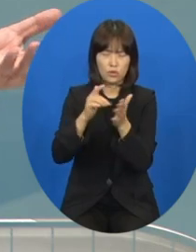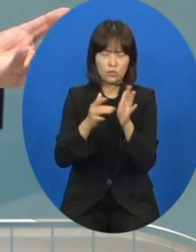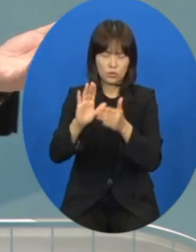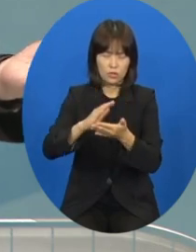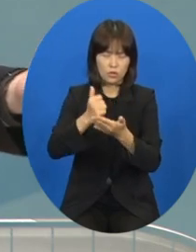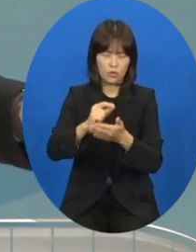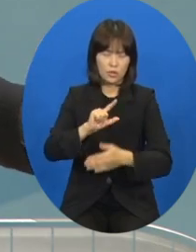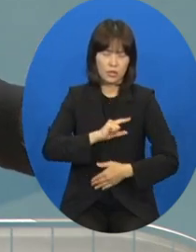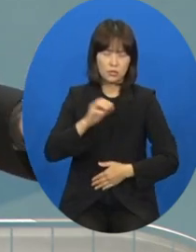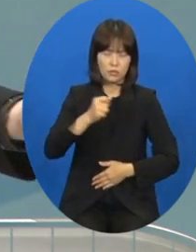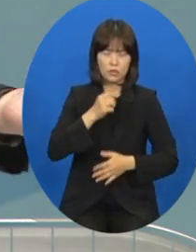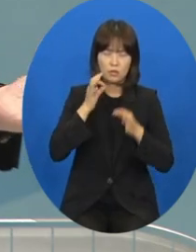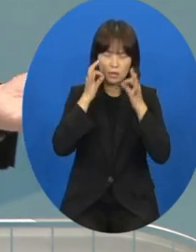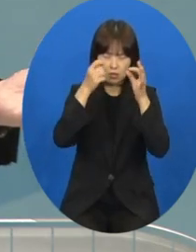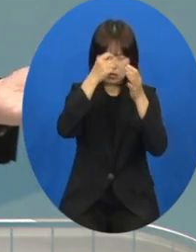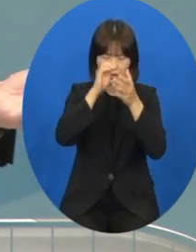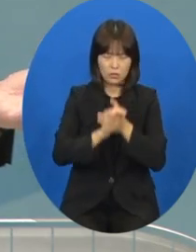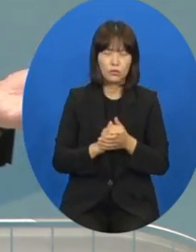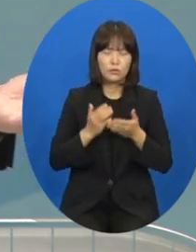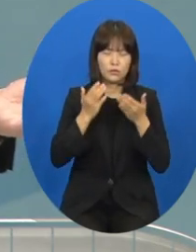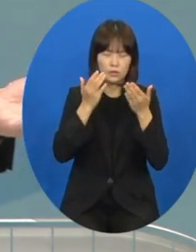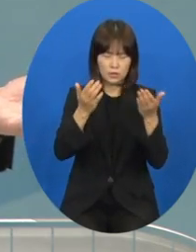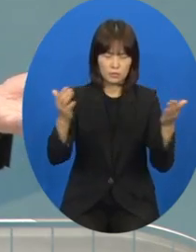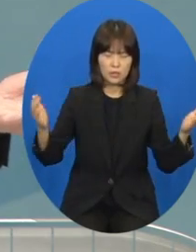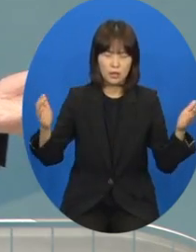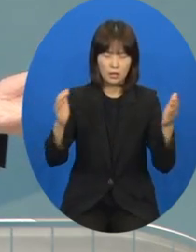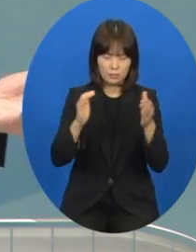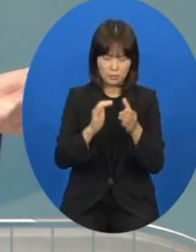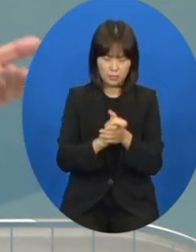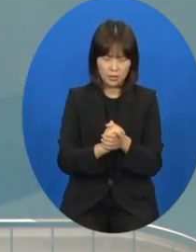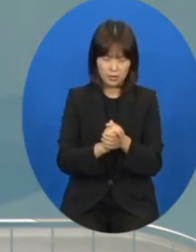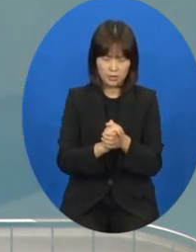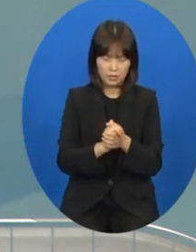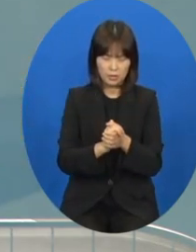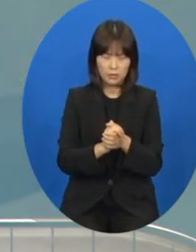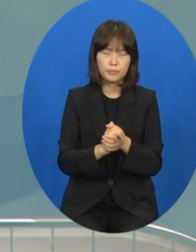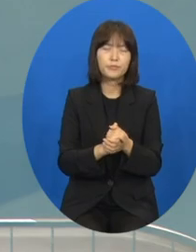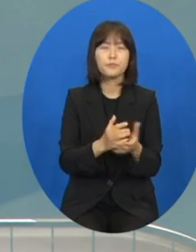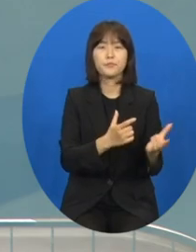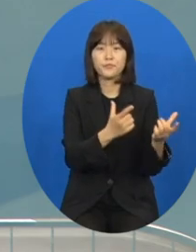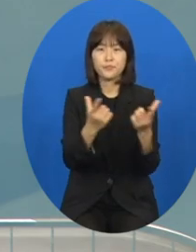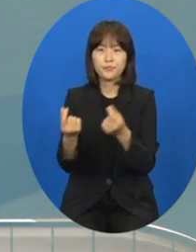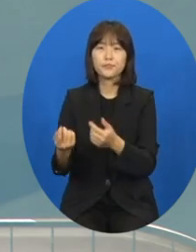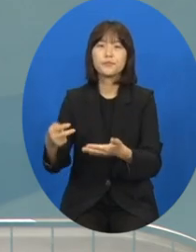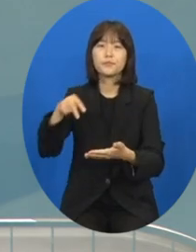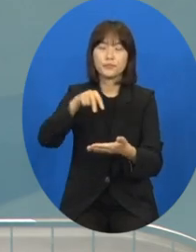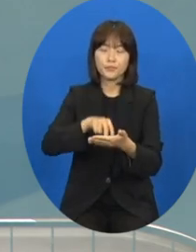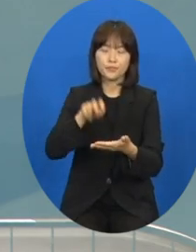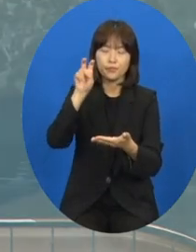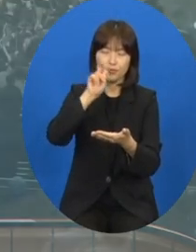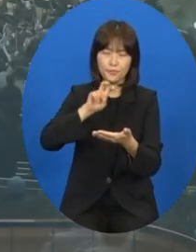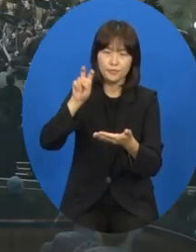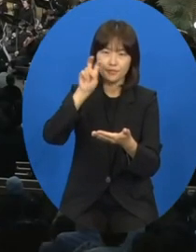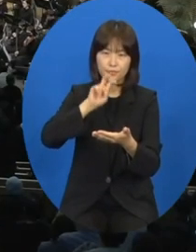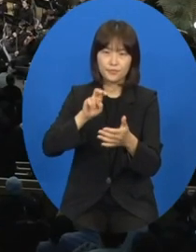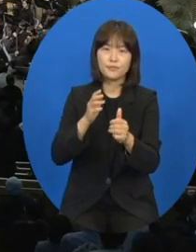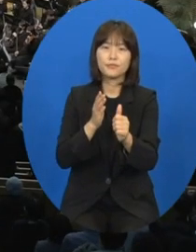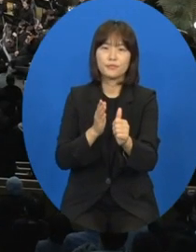그리스도 이름으로 간절히 기도합니다. 아멘. 우리 다 일어나서서 찬양하겠습니다.